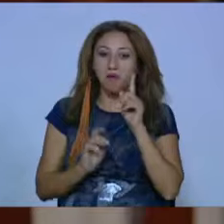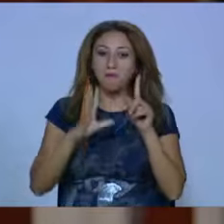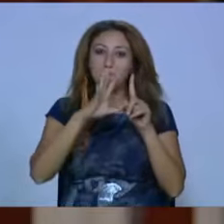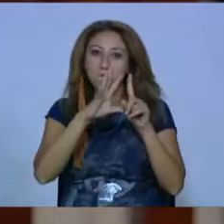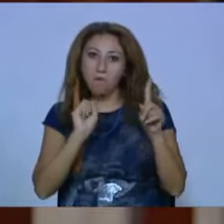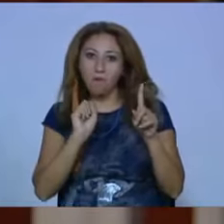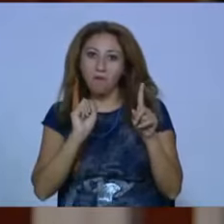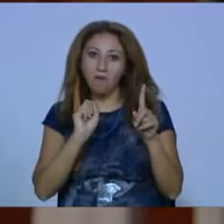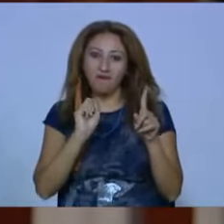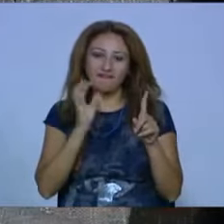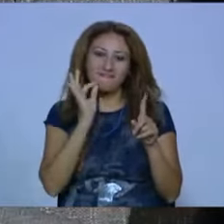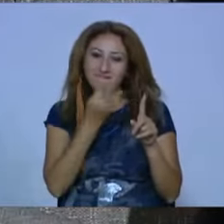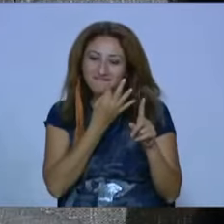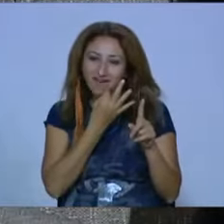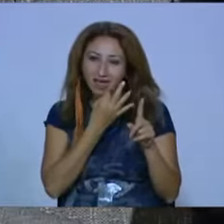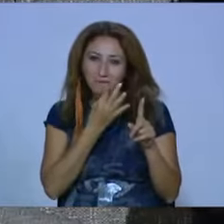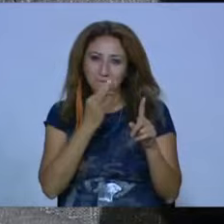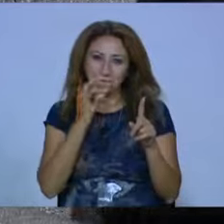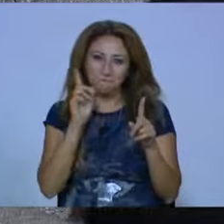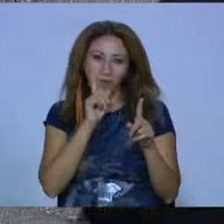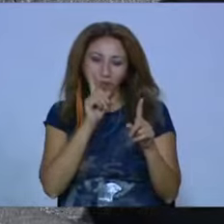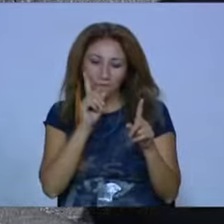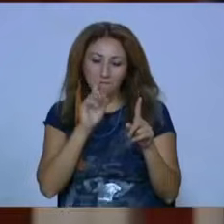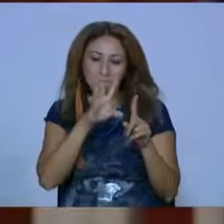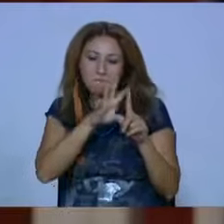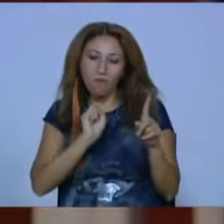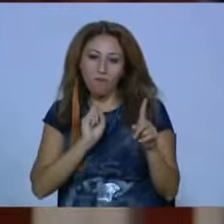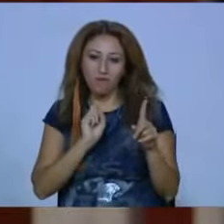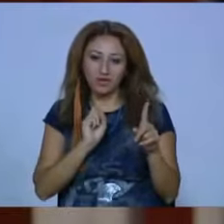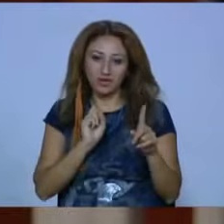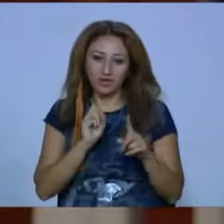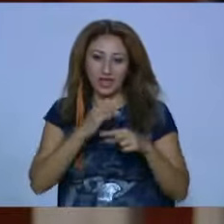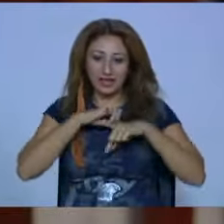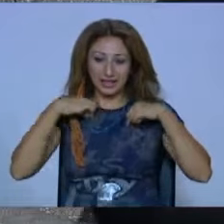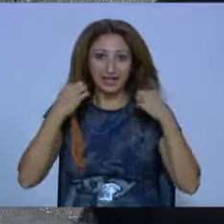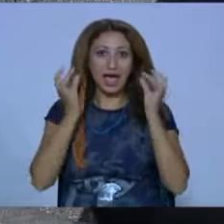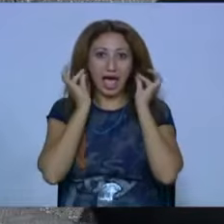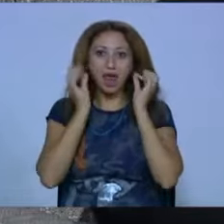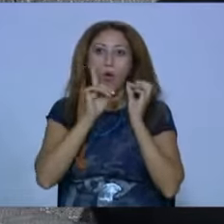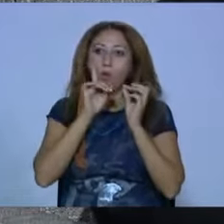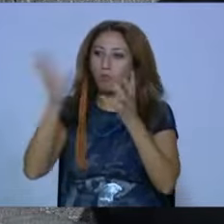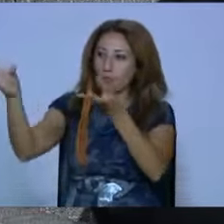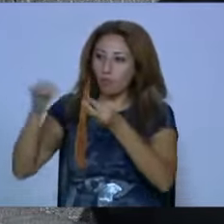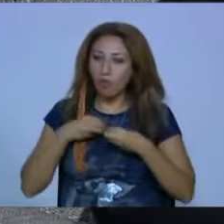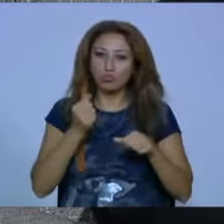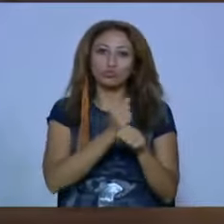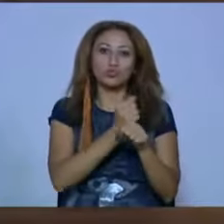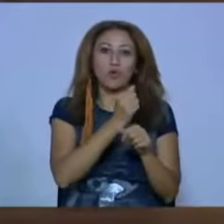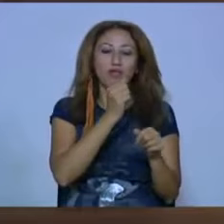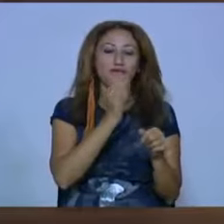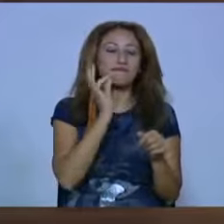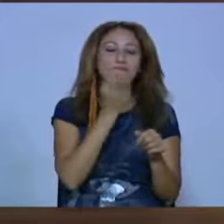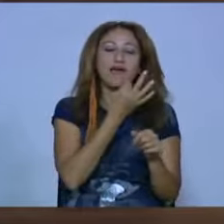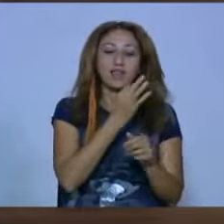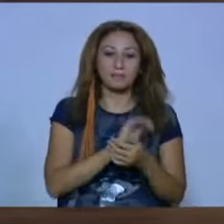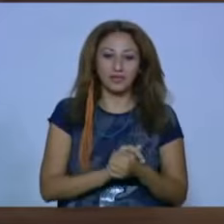فيلم الناظر يعني الشخصية اللي عملها في فيلم الناظر. ده بالاكسسوارات كمان. بالاكسسوارات يعني في مشهد لعلاء كان في